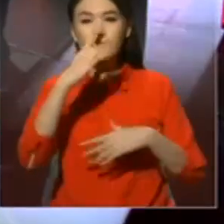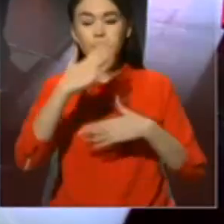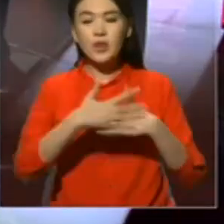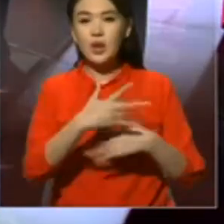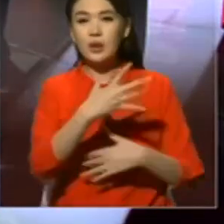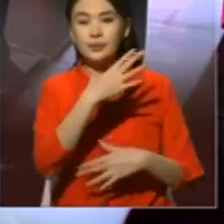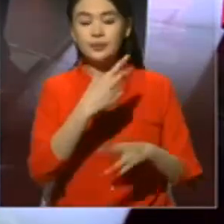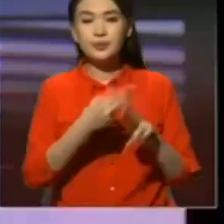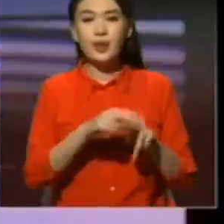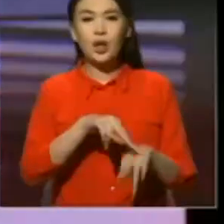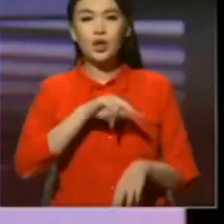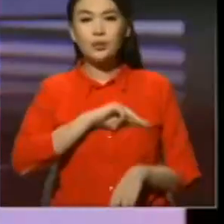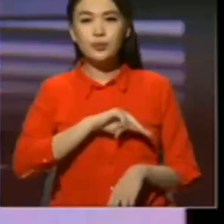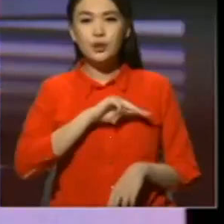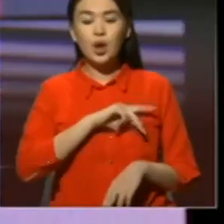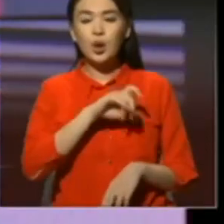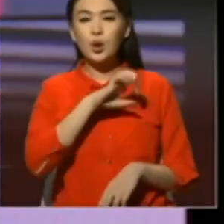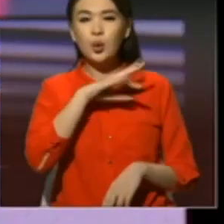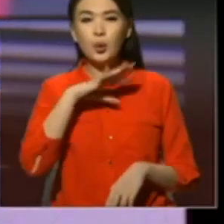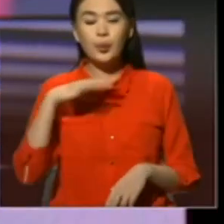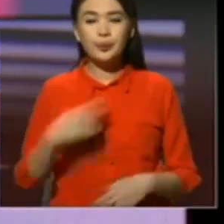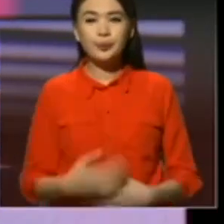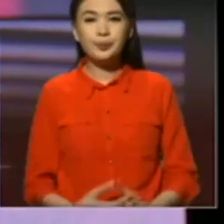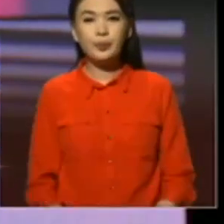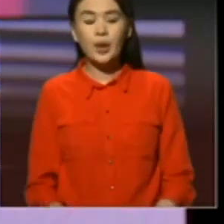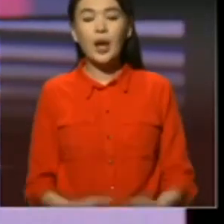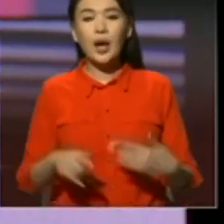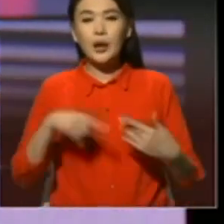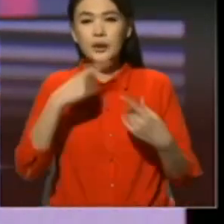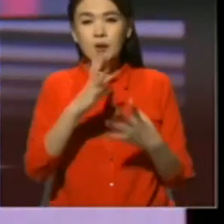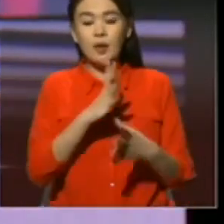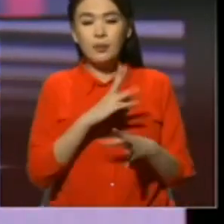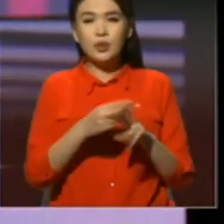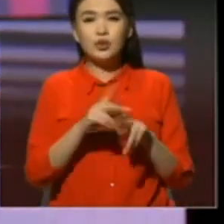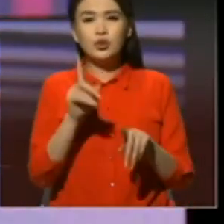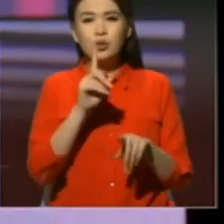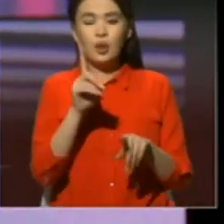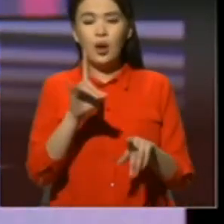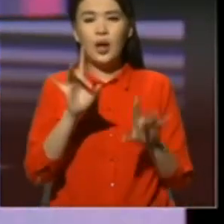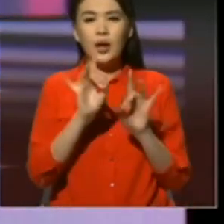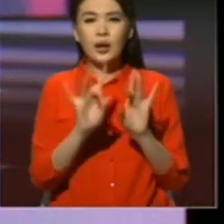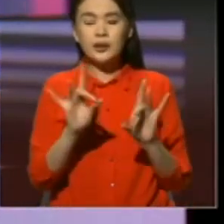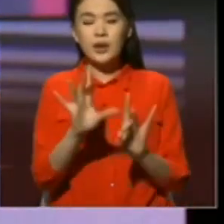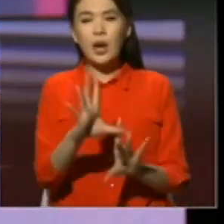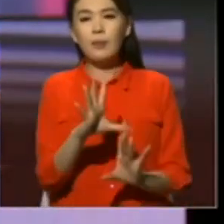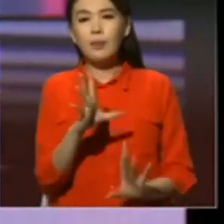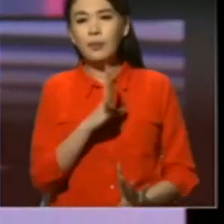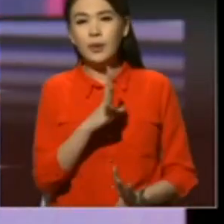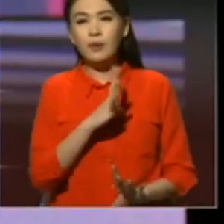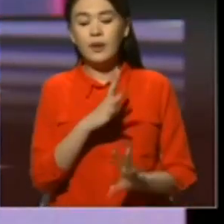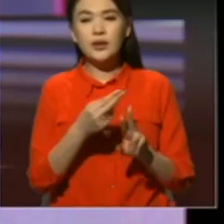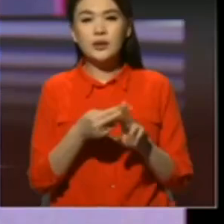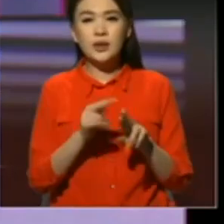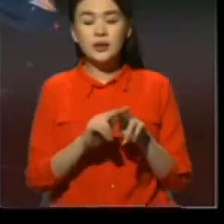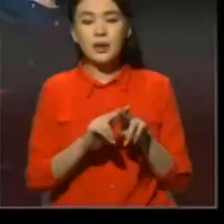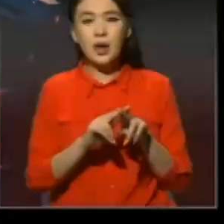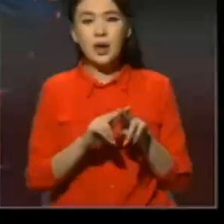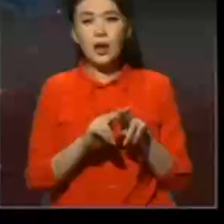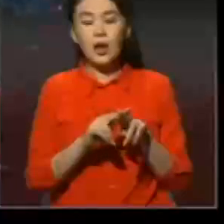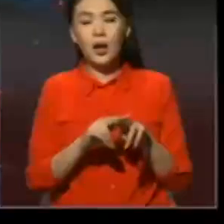жасайтын жұмыстар көп. Жаңа айтып жатсыңыз ғой, кейде сын айтылмай тұрмайды деп. Неге? Сын айтылғанда да біз